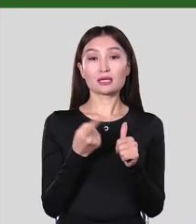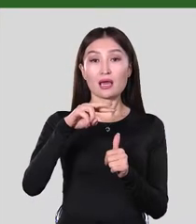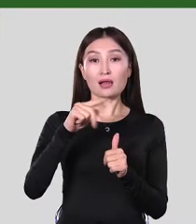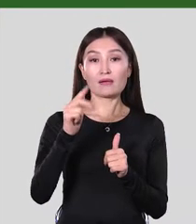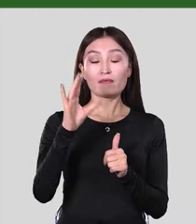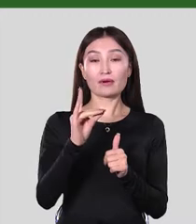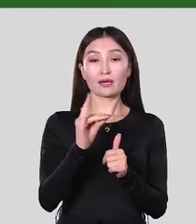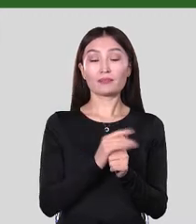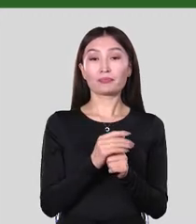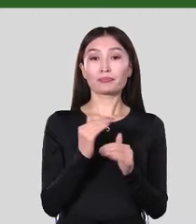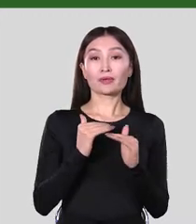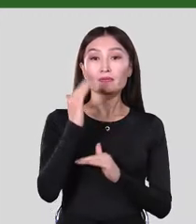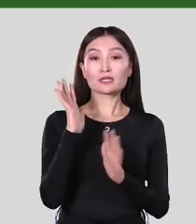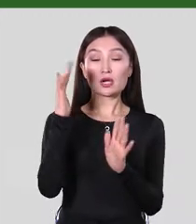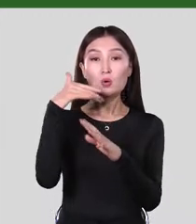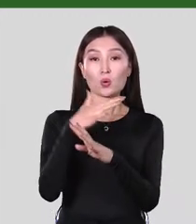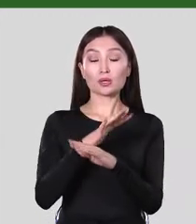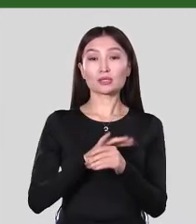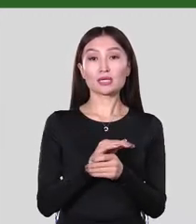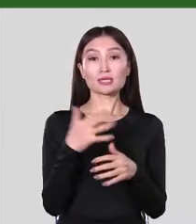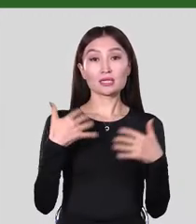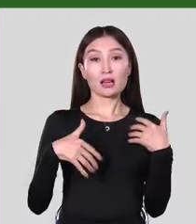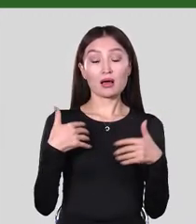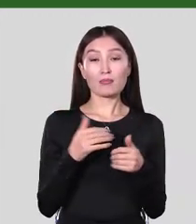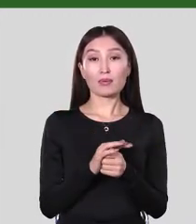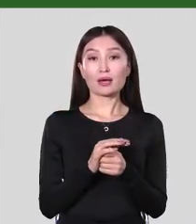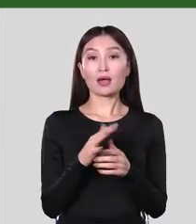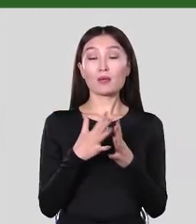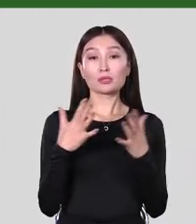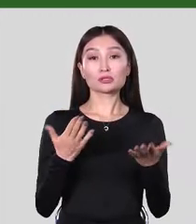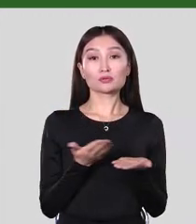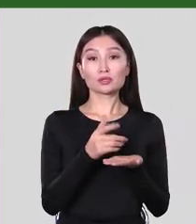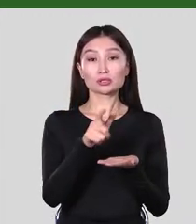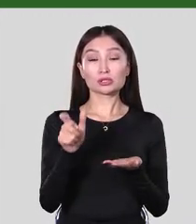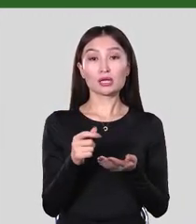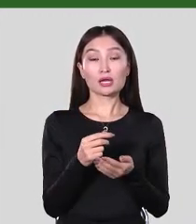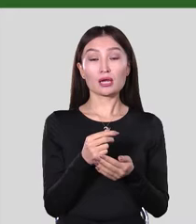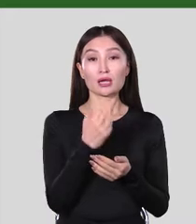сельвой. Высокогорья заселены слабо. Большинство жителей